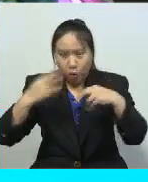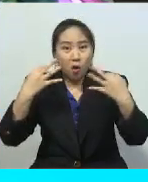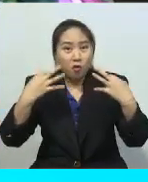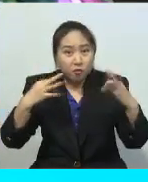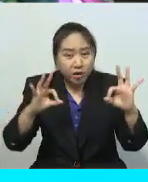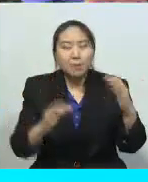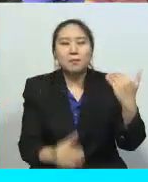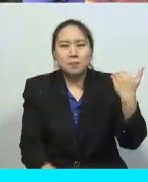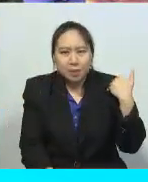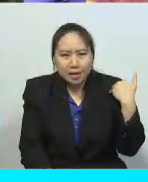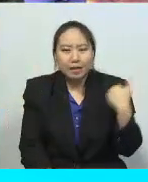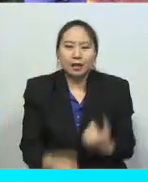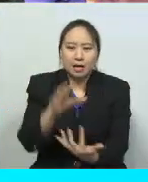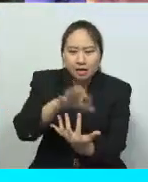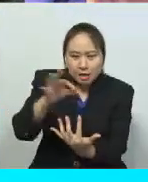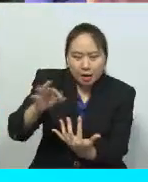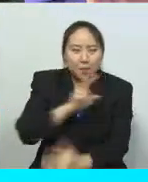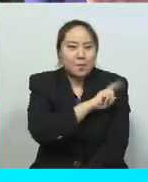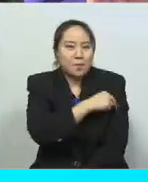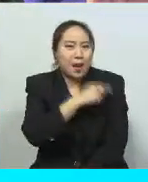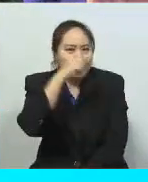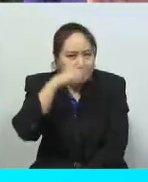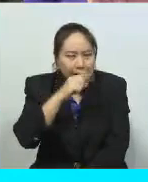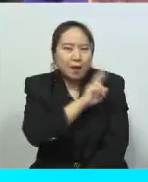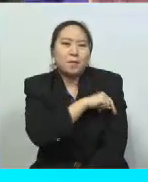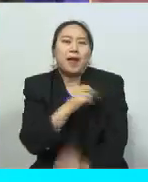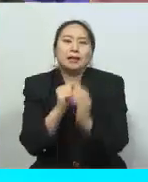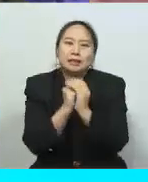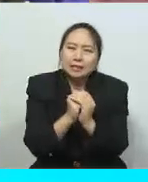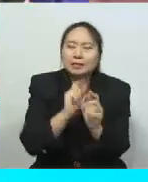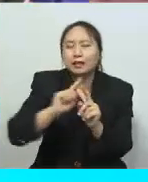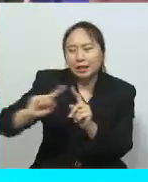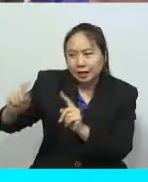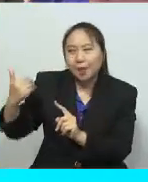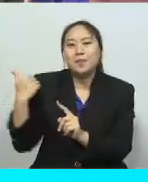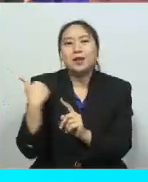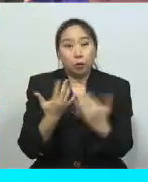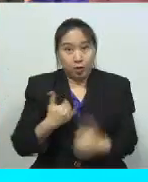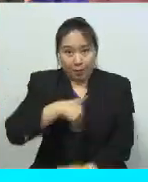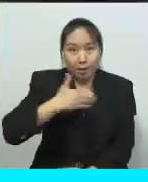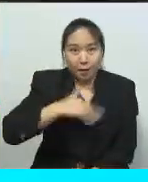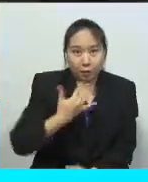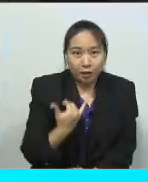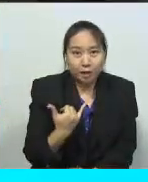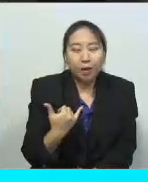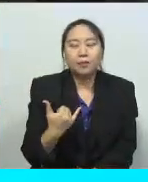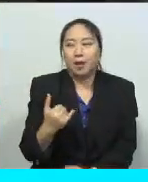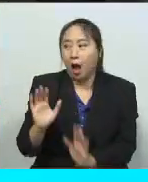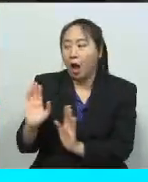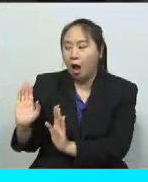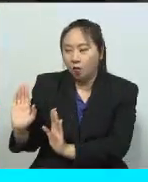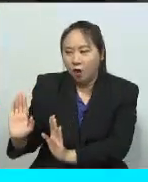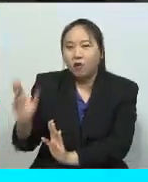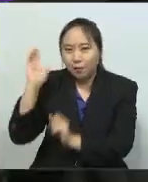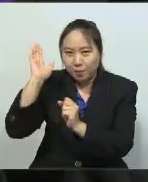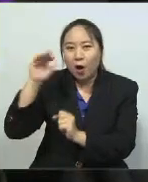านนี้มีเหมือนกันแล้วมีให้เลือกแพทย์แผนไทยก็มีแผนจีนก็มีแพทย์ทางเลือกมีหมดนะคะ ไปเลยได้ไหม ไปเลยได้ไหมฝากเวทีไว้ก่